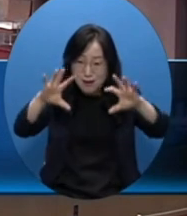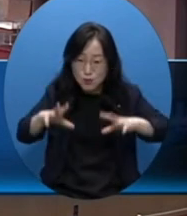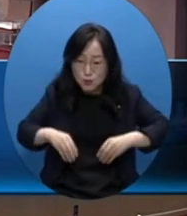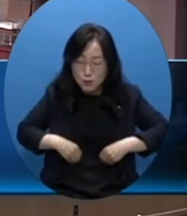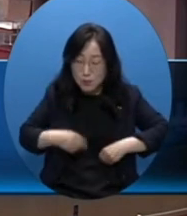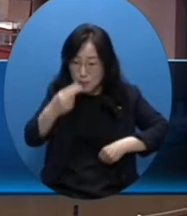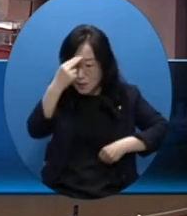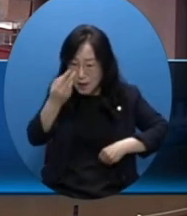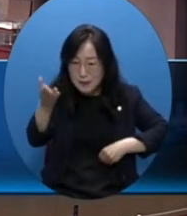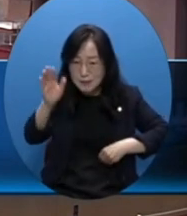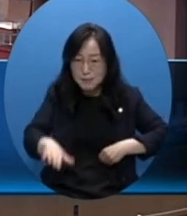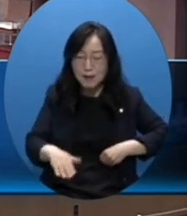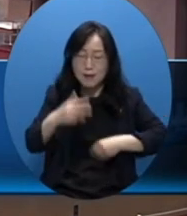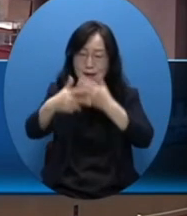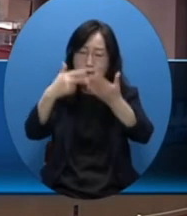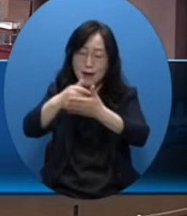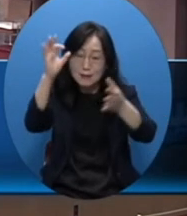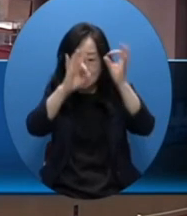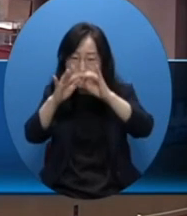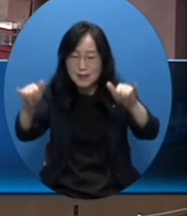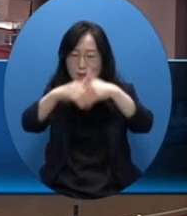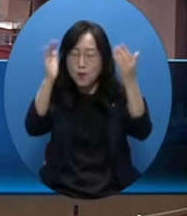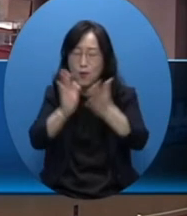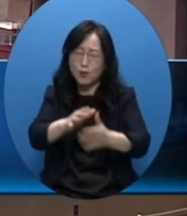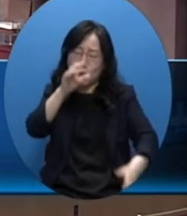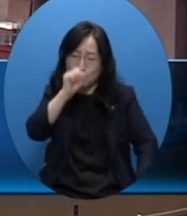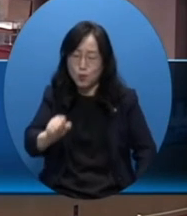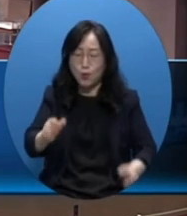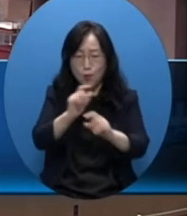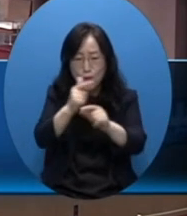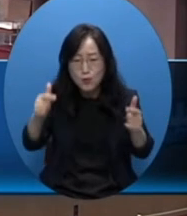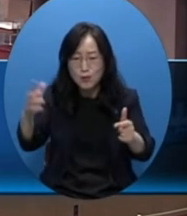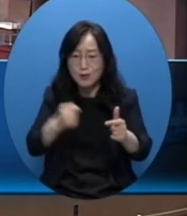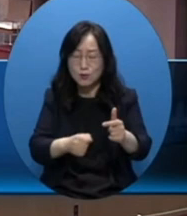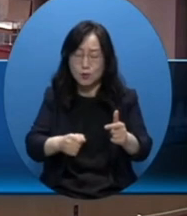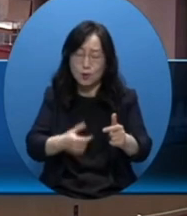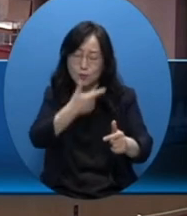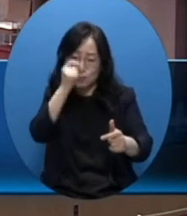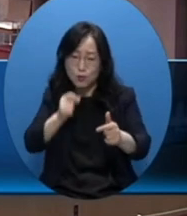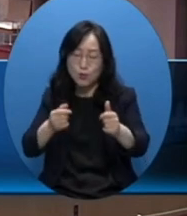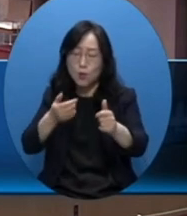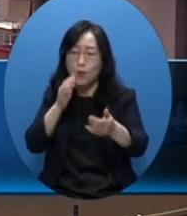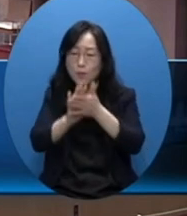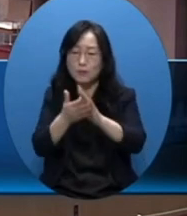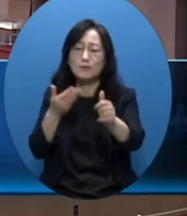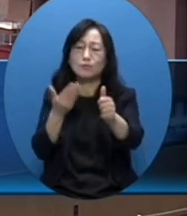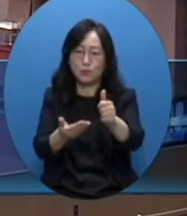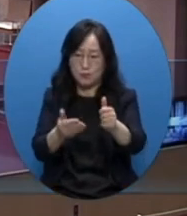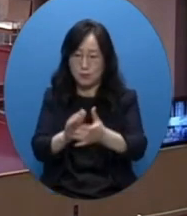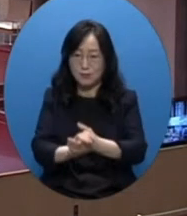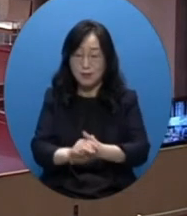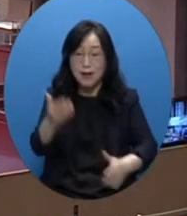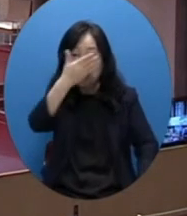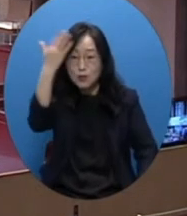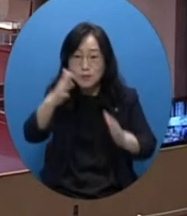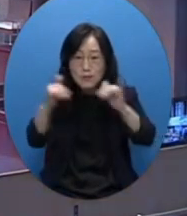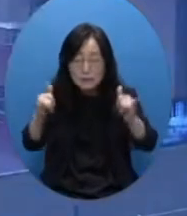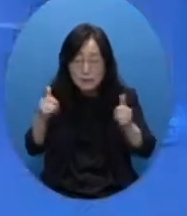줄일지라도 야외를 찾는 자는 모든 좋은 곳에 부족함이 없으리로다. 젊은 사자는